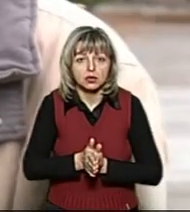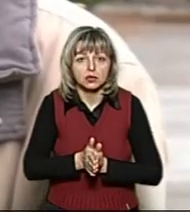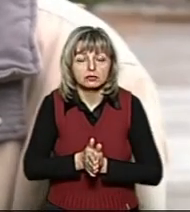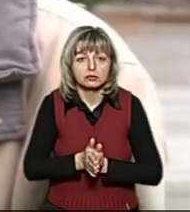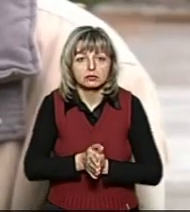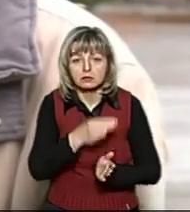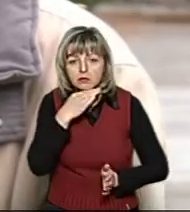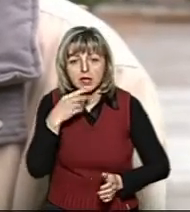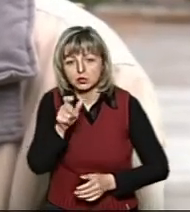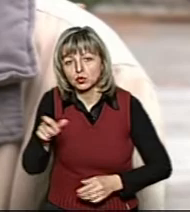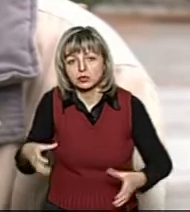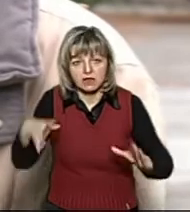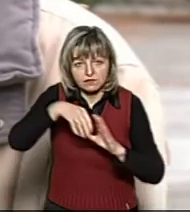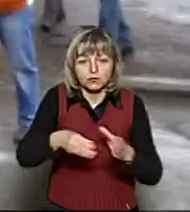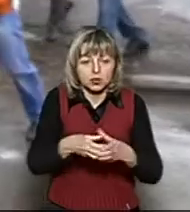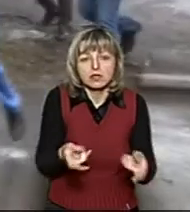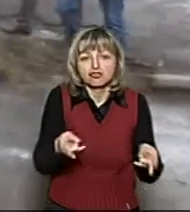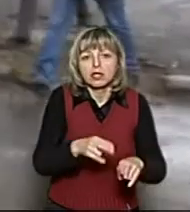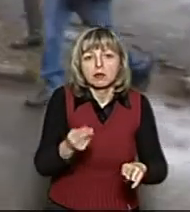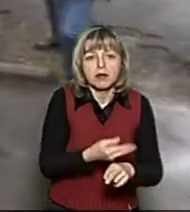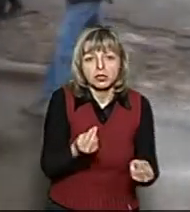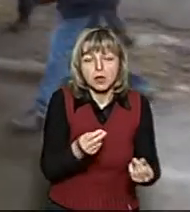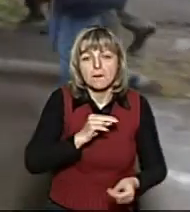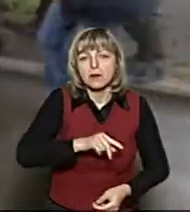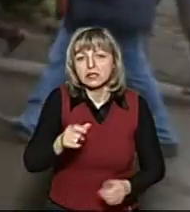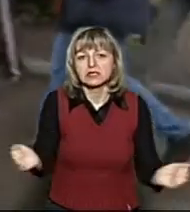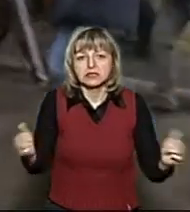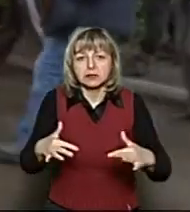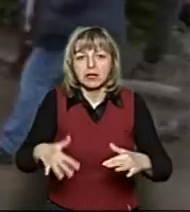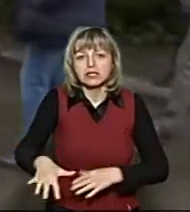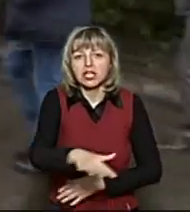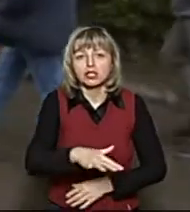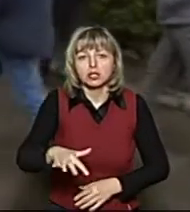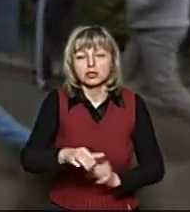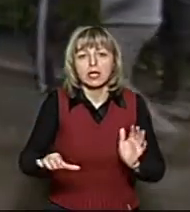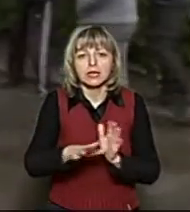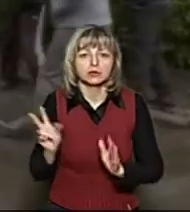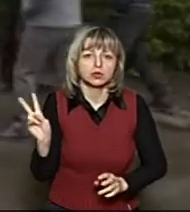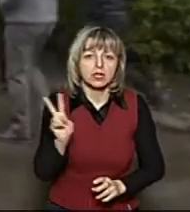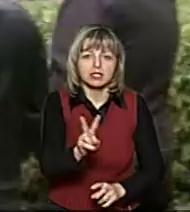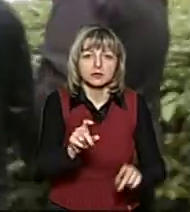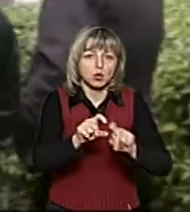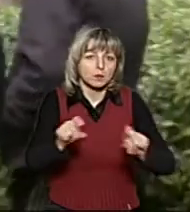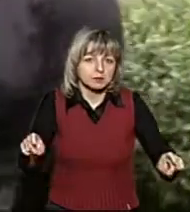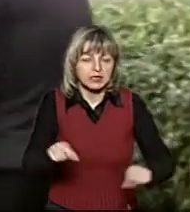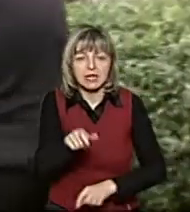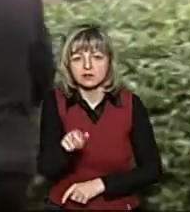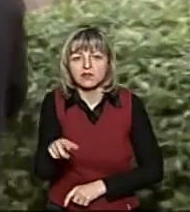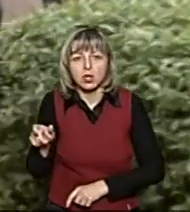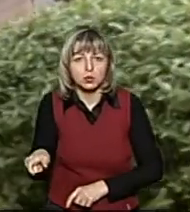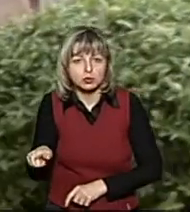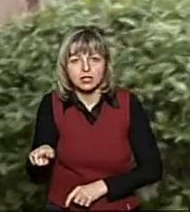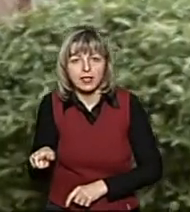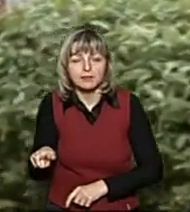колективу залишилась без коштів. Працівники зібралися на території електротранспортного підприємства. Людей, каже